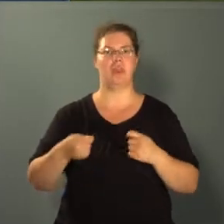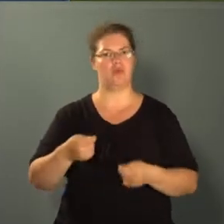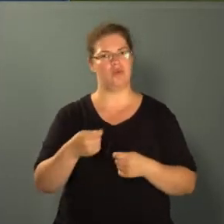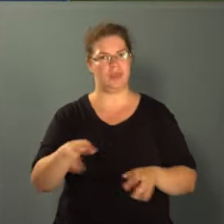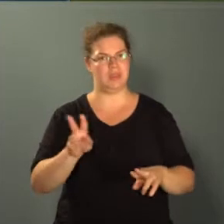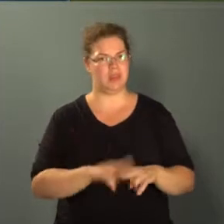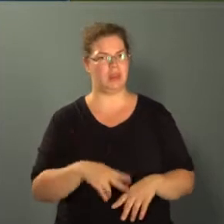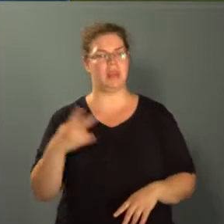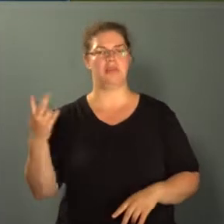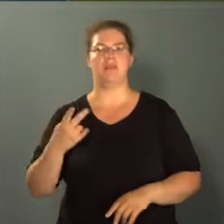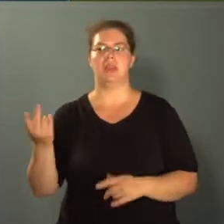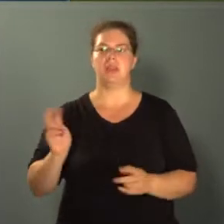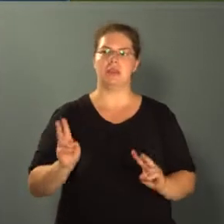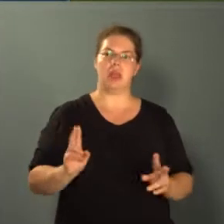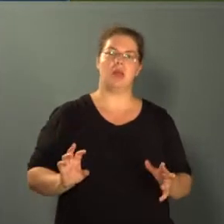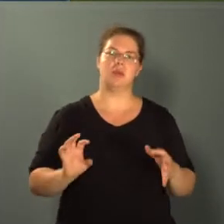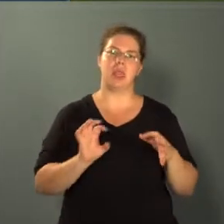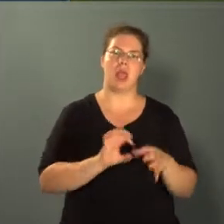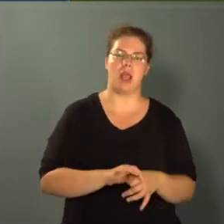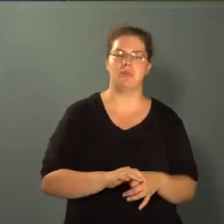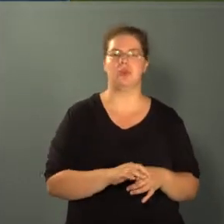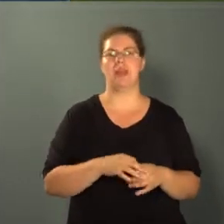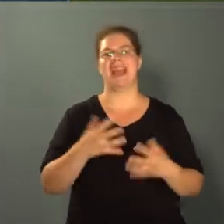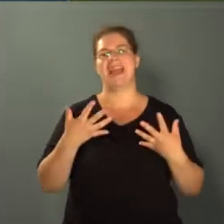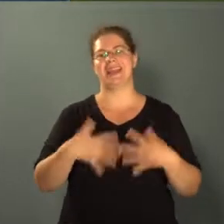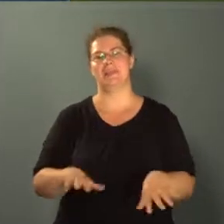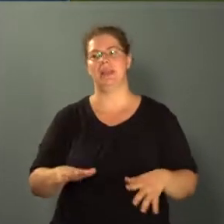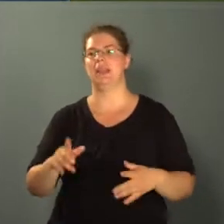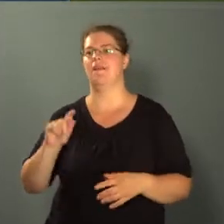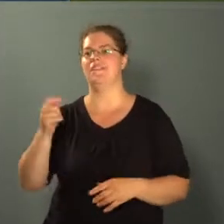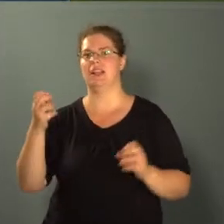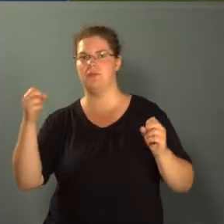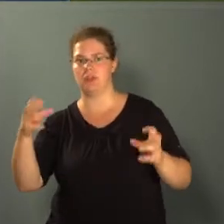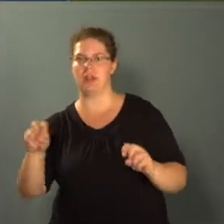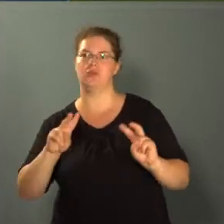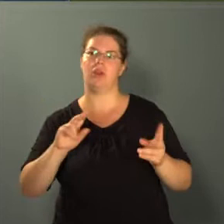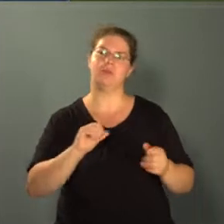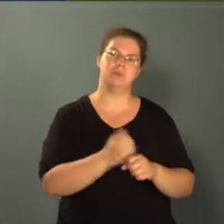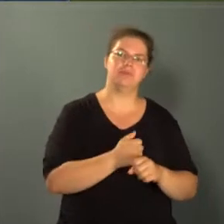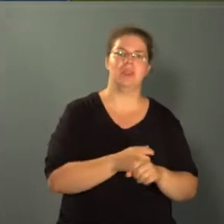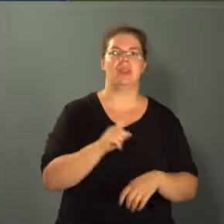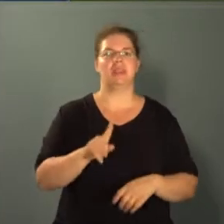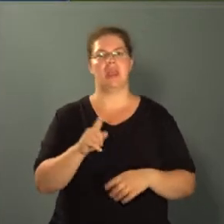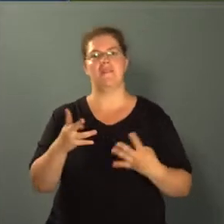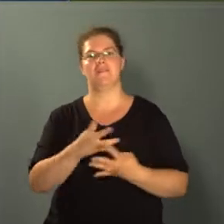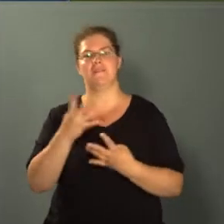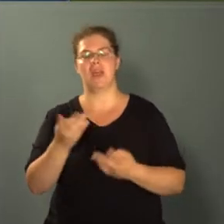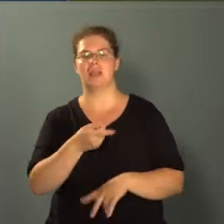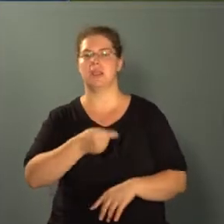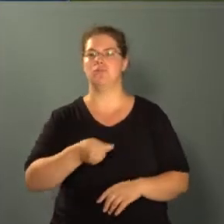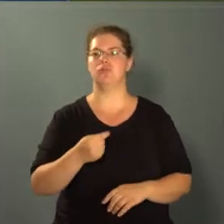fűtési rendszer, azt majd természetesen hozzá kell kapcsolnunk, majd a gépészetet, a villanyvilágítást elő kell teremtenünk, de hát a vendégbüfé,